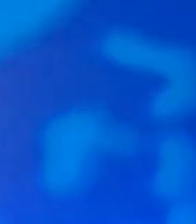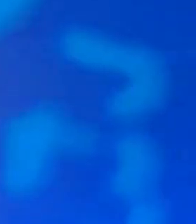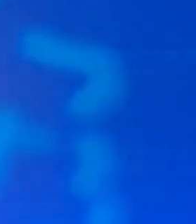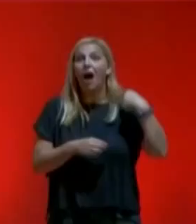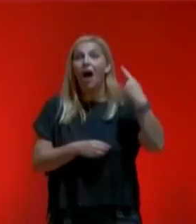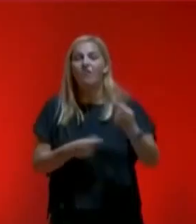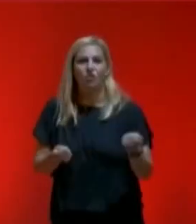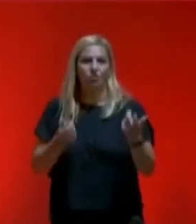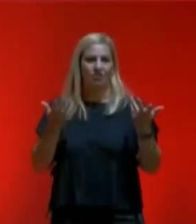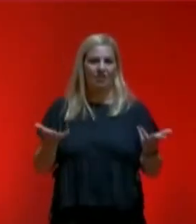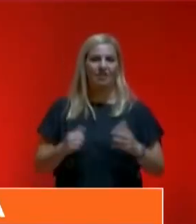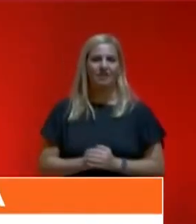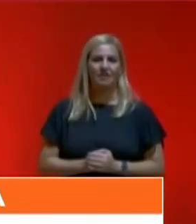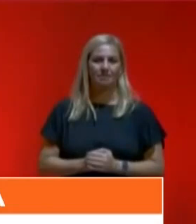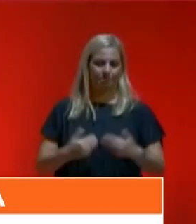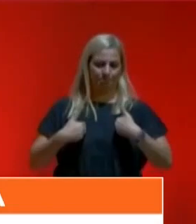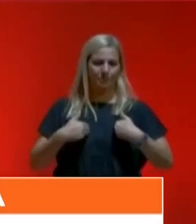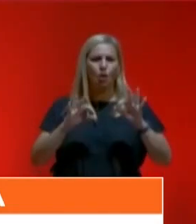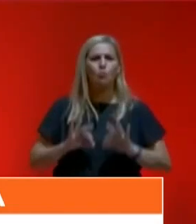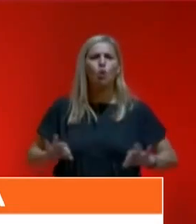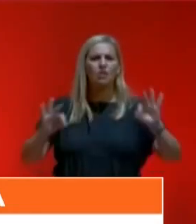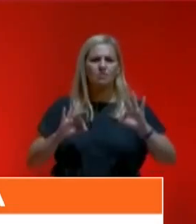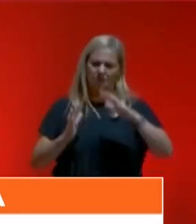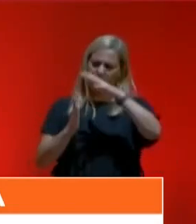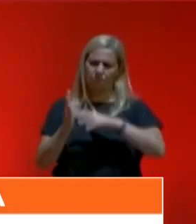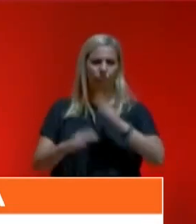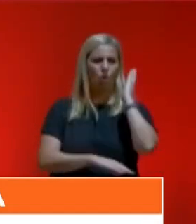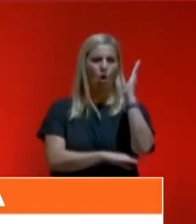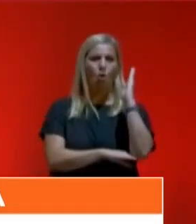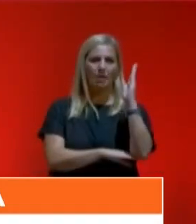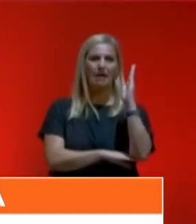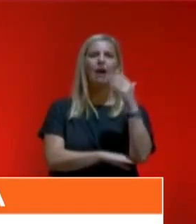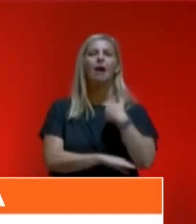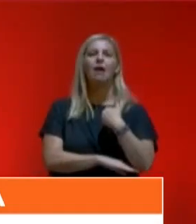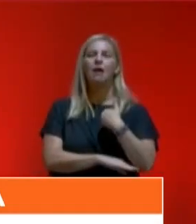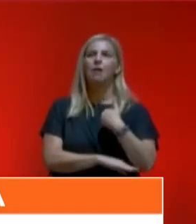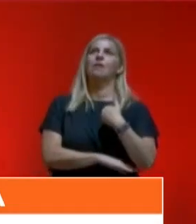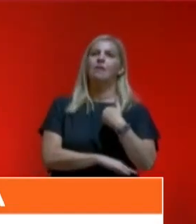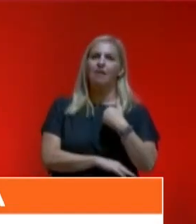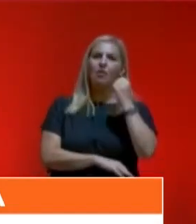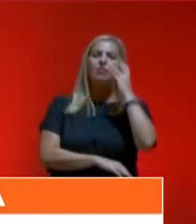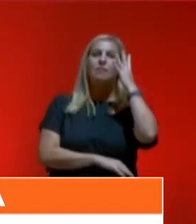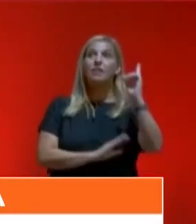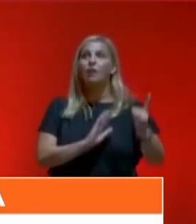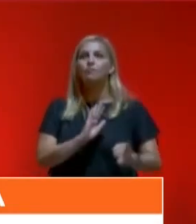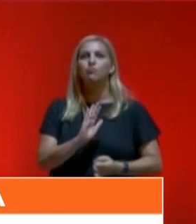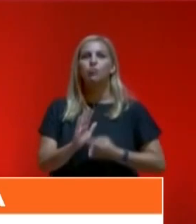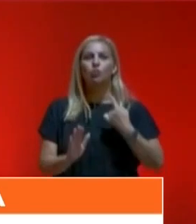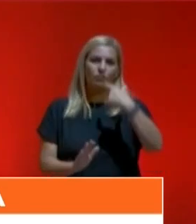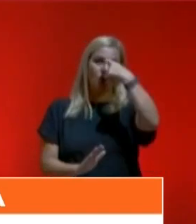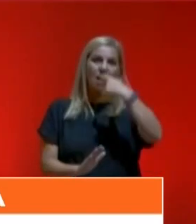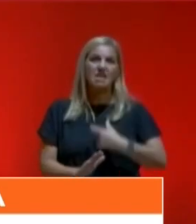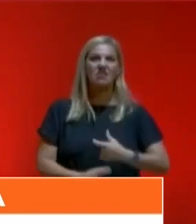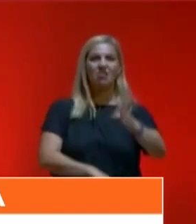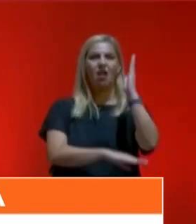συνέδριο. Ετοιμάζοντας αυτή την ομιλία, θυμήθηκα την πρώτη φορά που απευθύνθηκα και